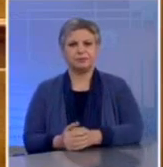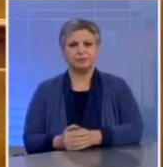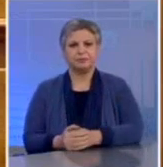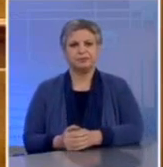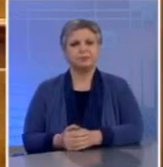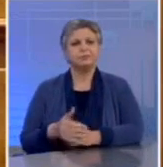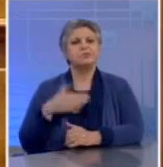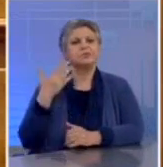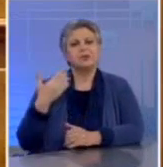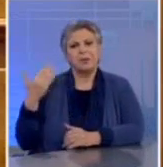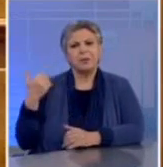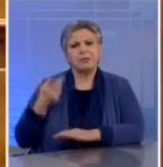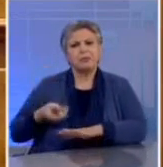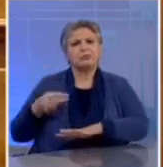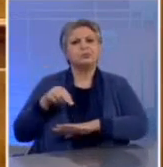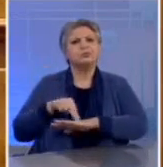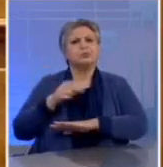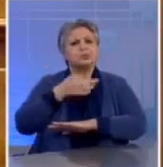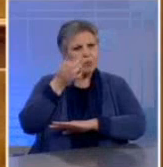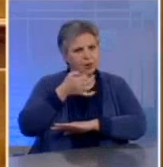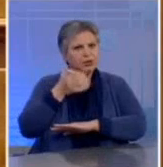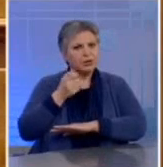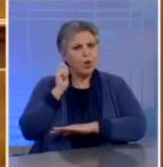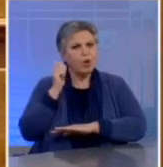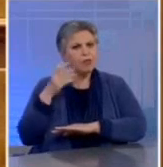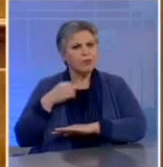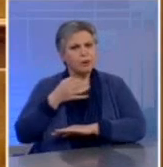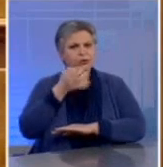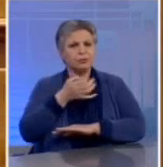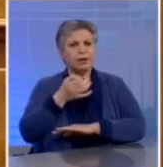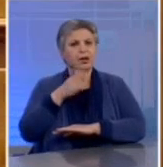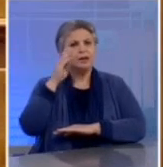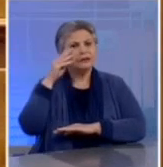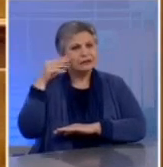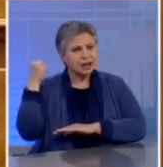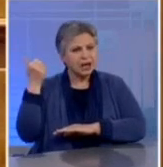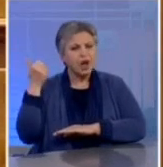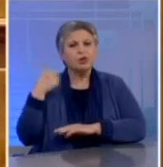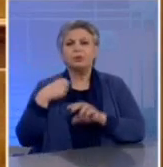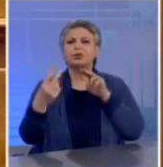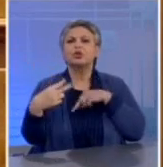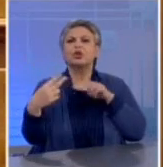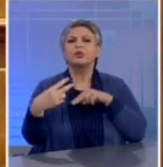κατά τη διάρκεια της ομιλίας του. Ξεχνάει κάτι βέβαια, ότι γνωριζόμαστε 23 χρόνια.